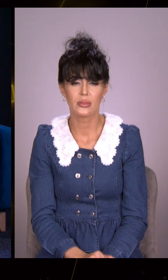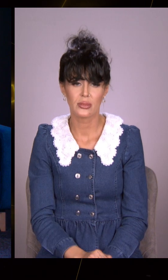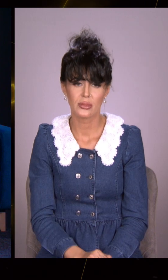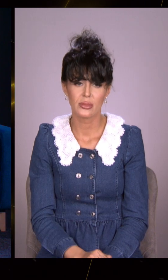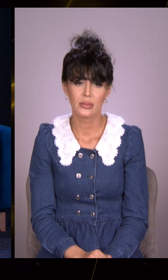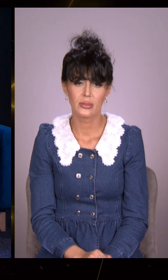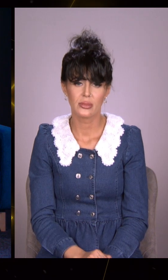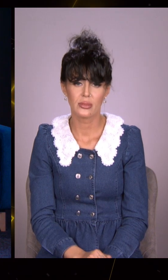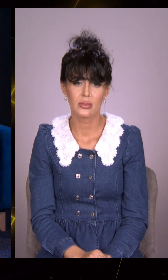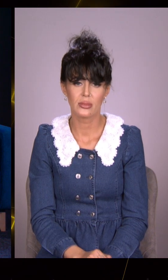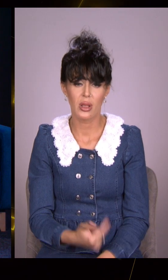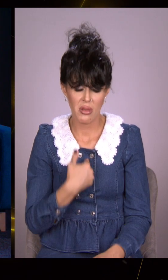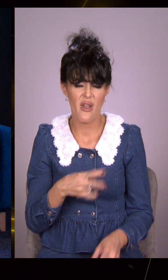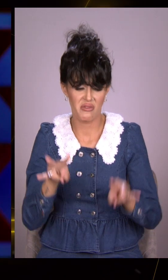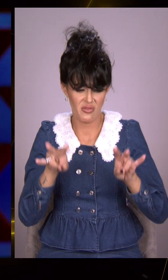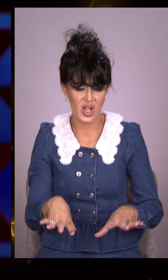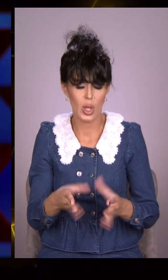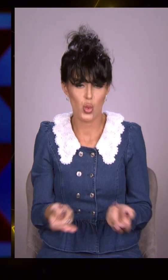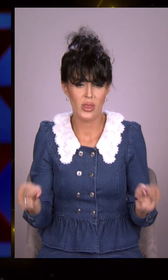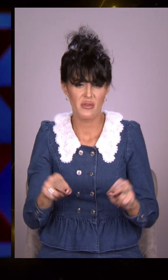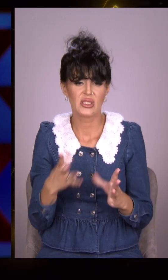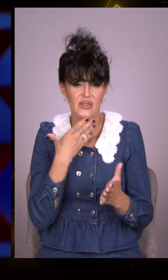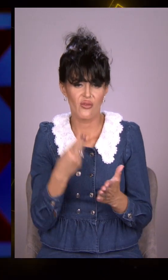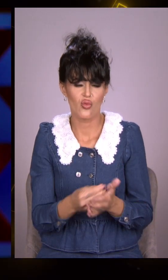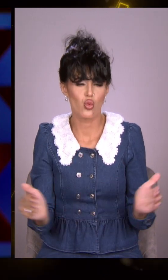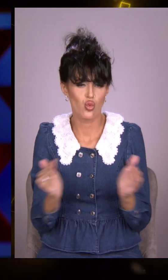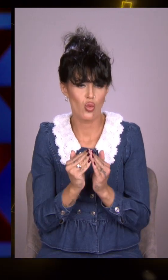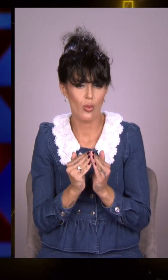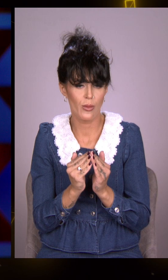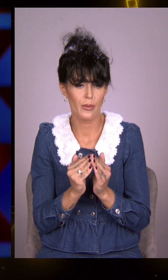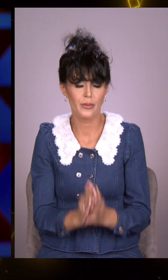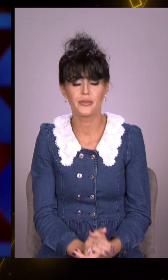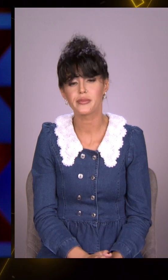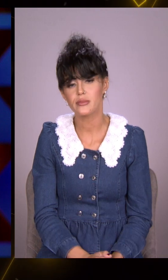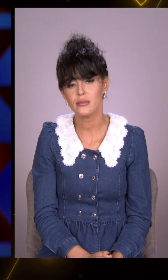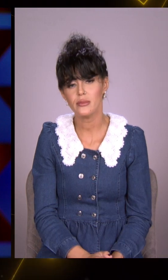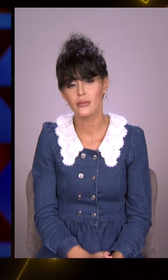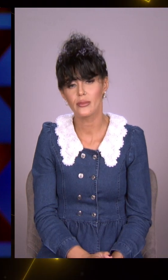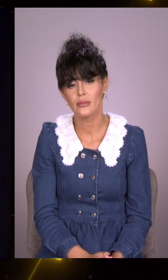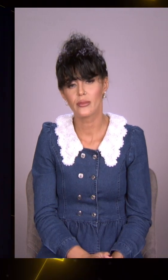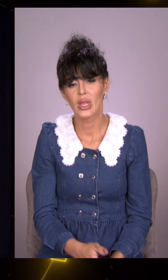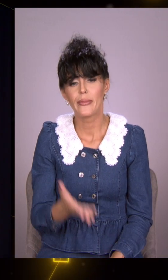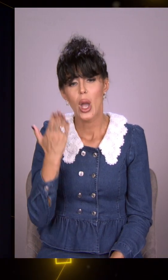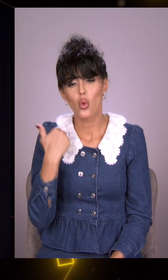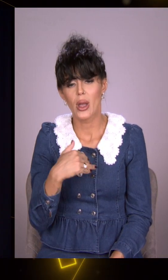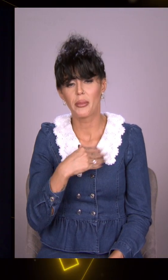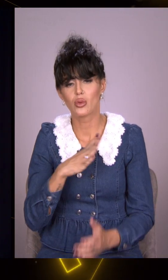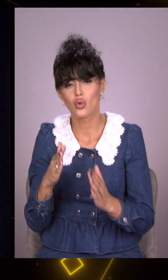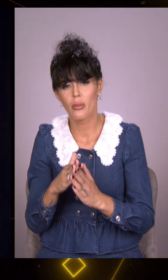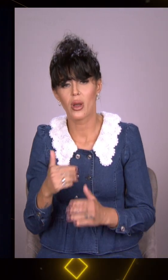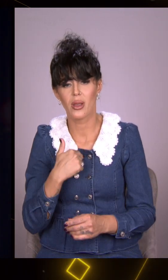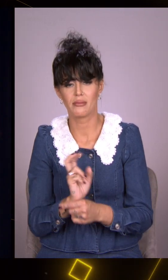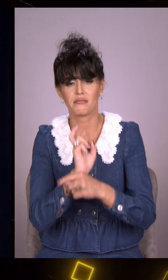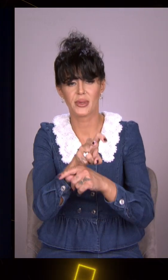Так ми залишилися вдома. Я пішла до їх, вже коли була в себе вдома, пішла до їхнього